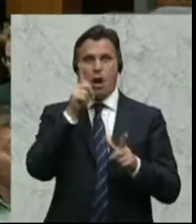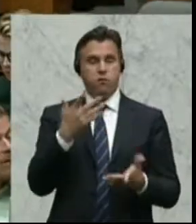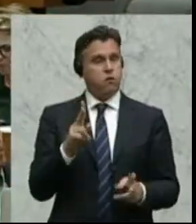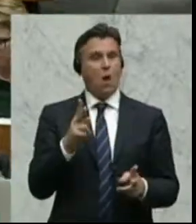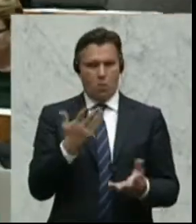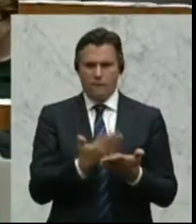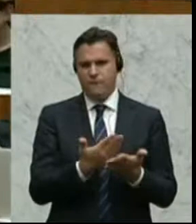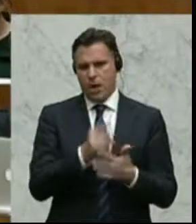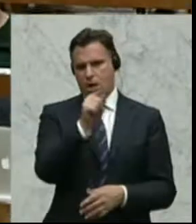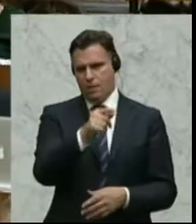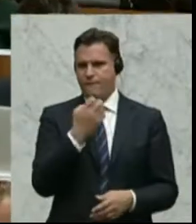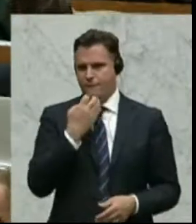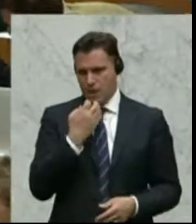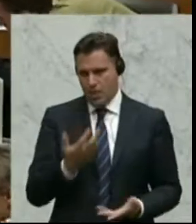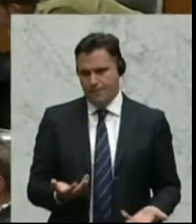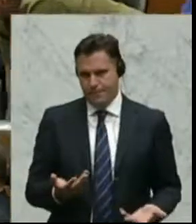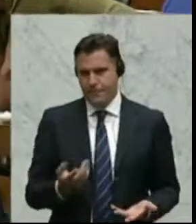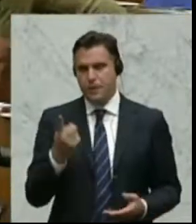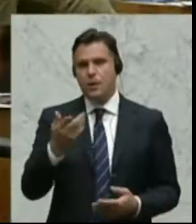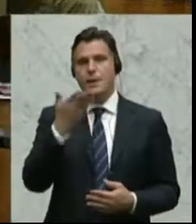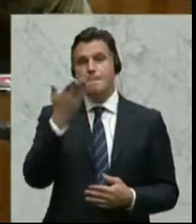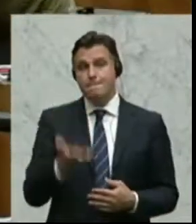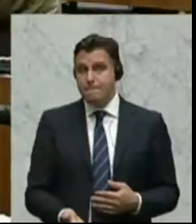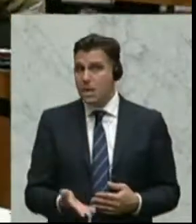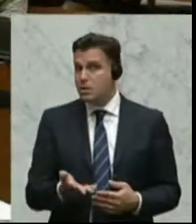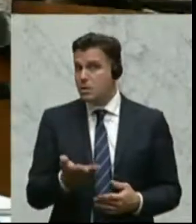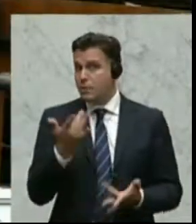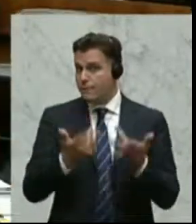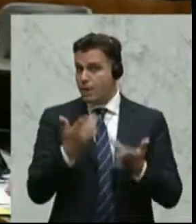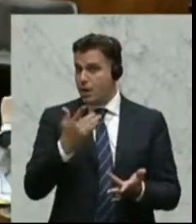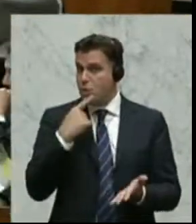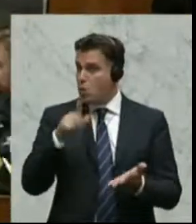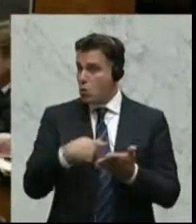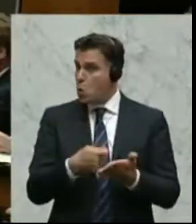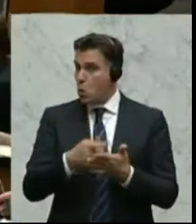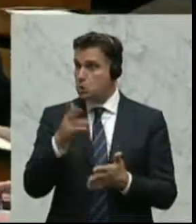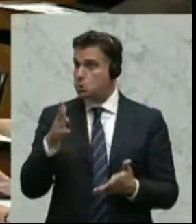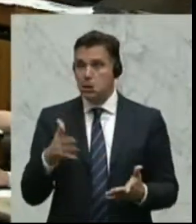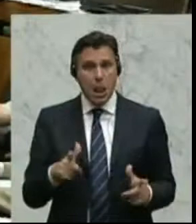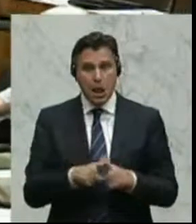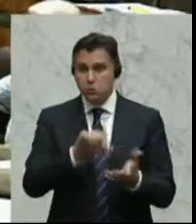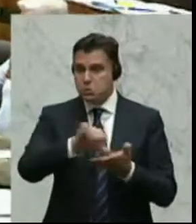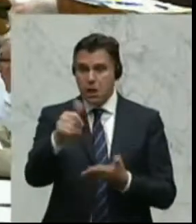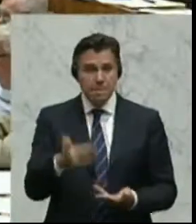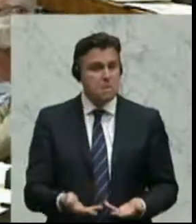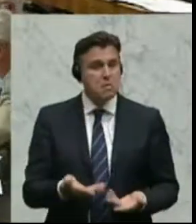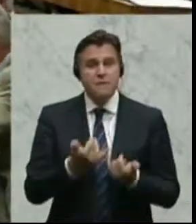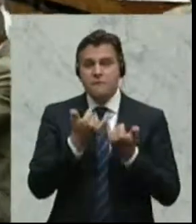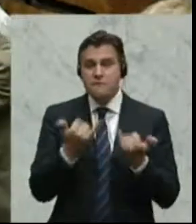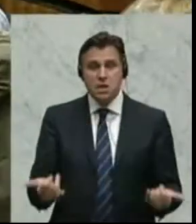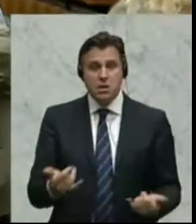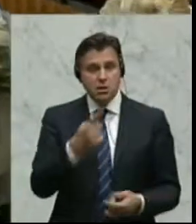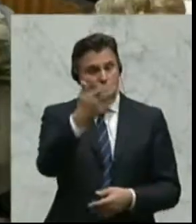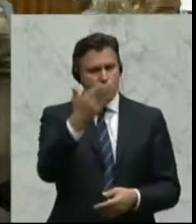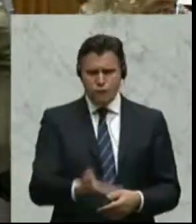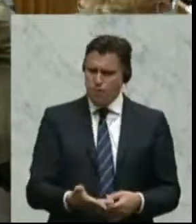Und wenn die Mieter sich die neue Wohnung oder die neuen Mietkosten dann nicht mehr leisten können und der Vermieter findet dann